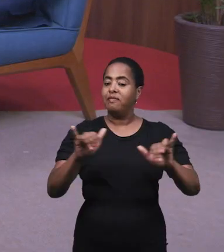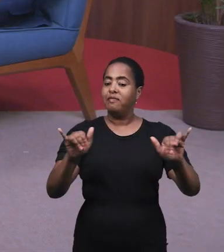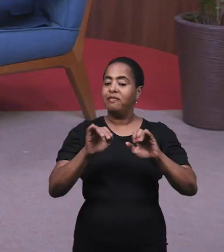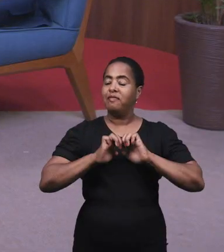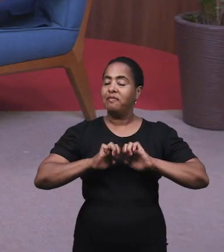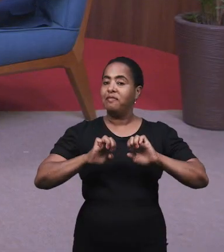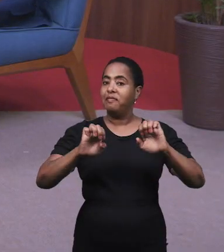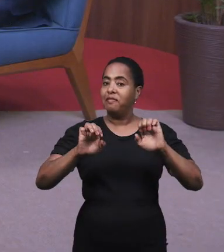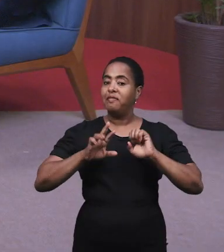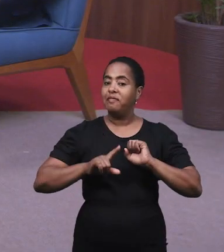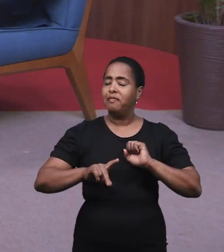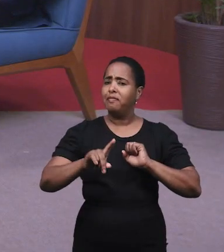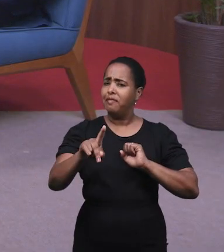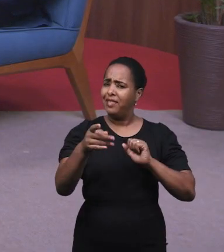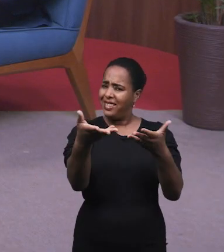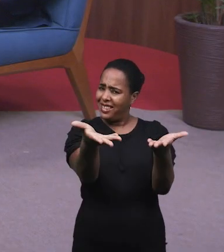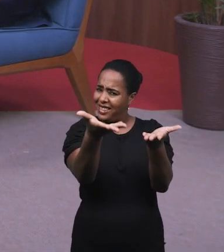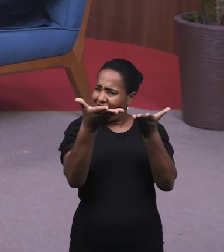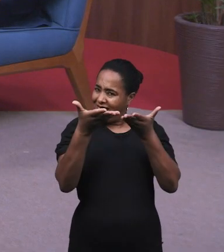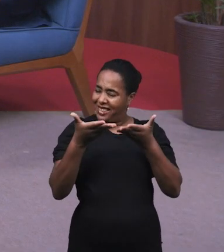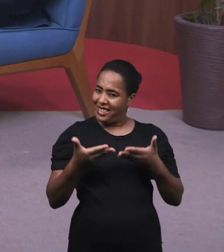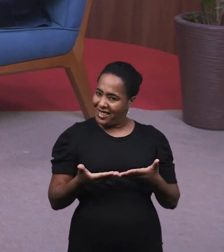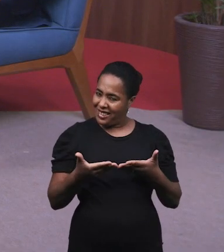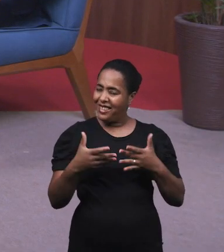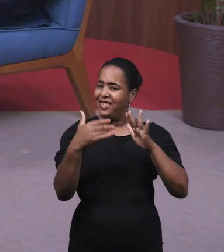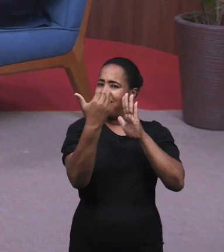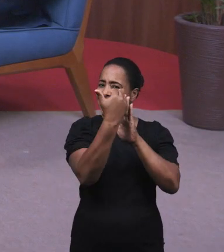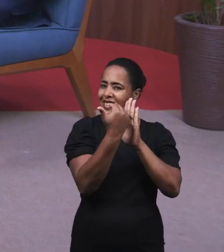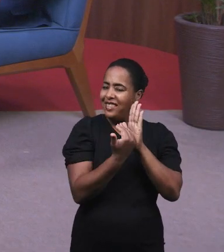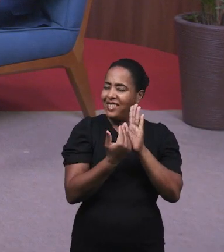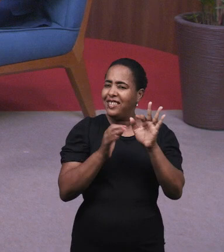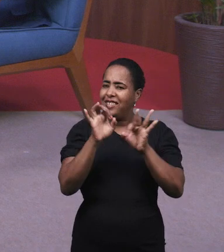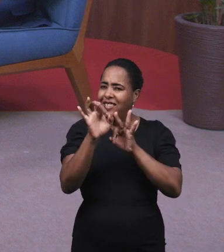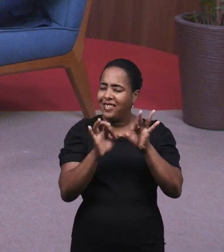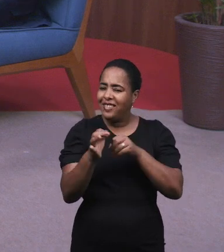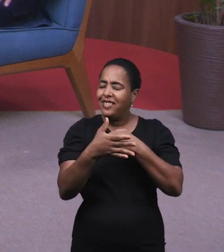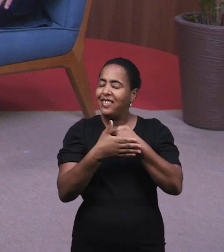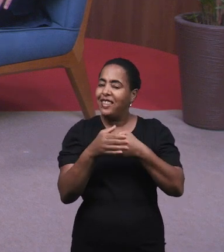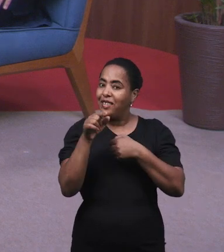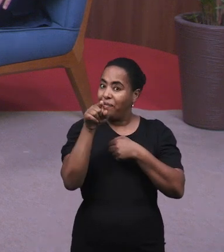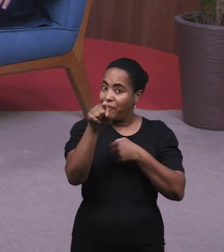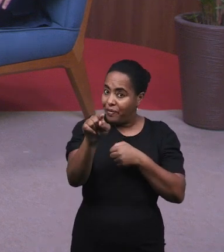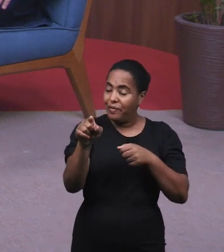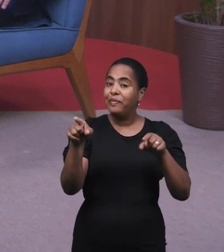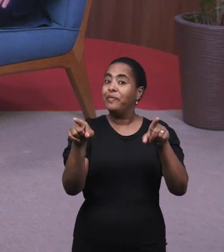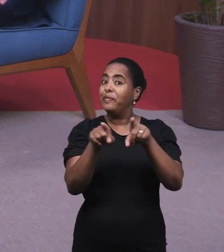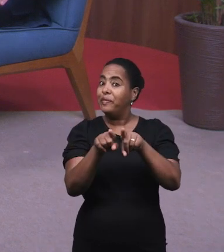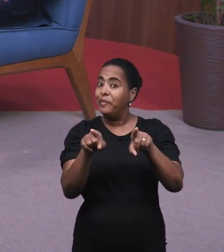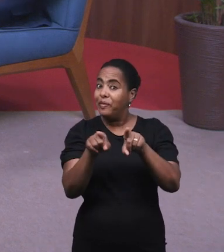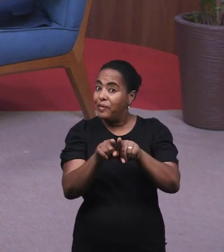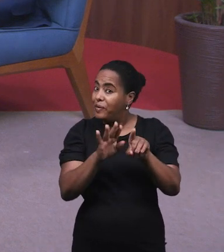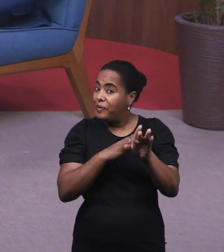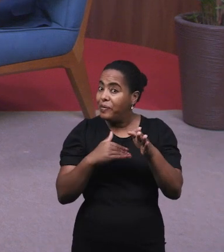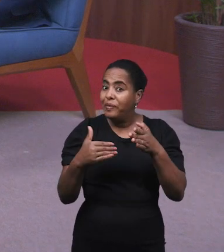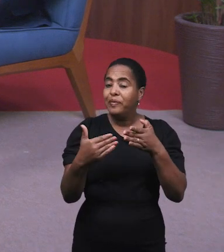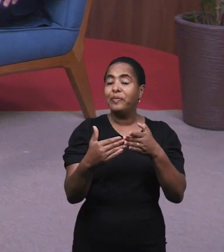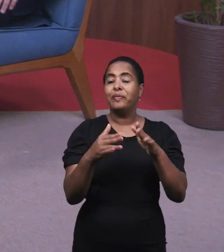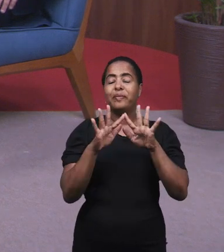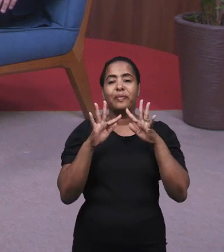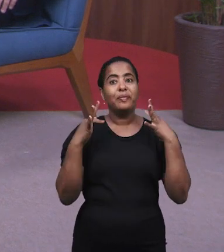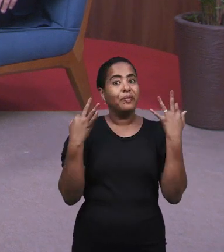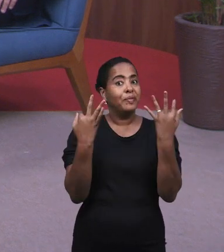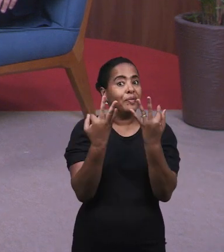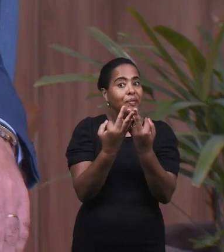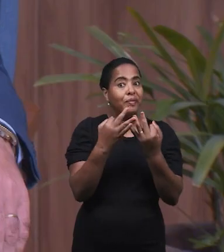en annonçant l'Évangile éternel. Soyez bienvenus à cette programmation qui est faite avec tout le soin, spécialement pour vous et pour toute